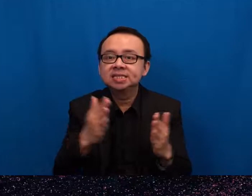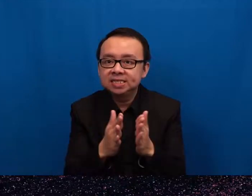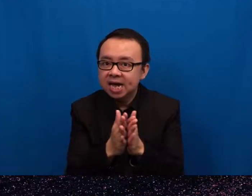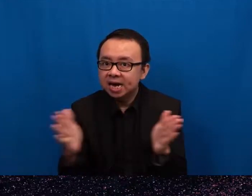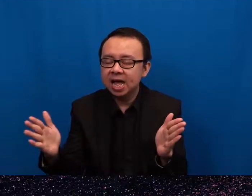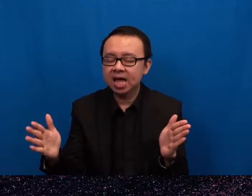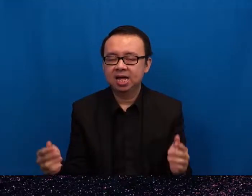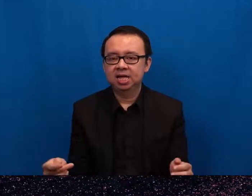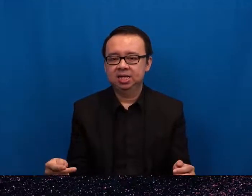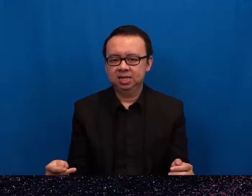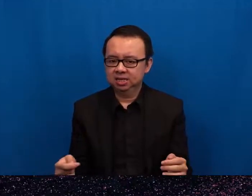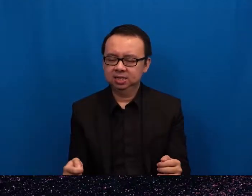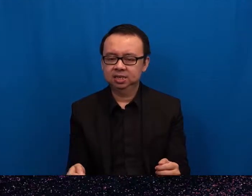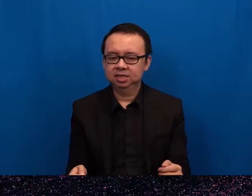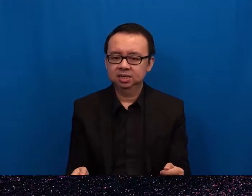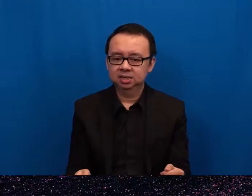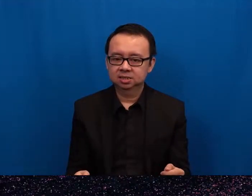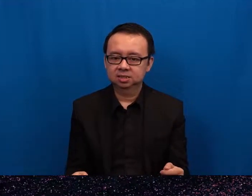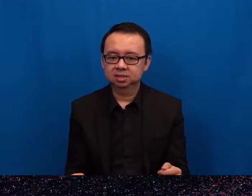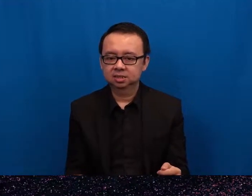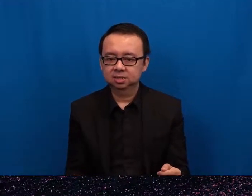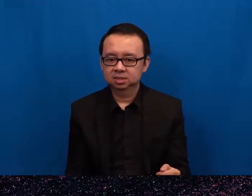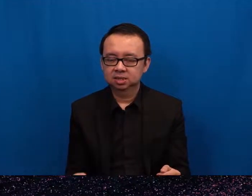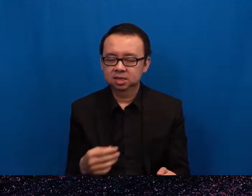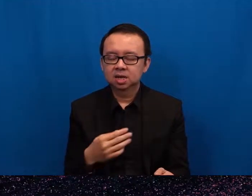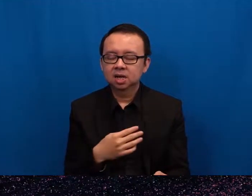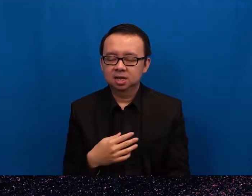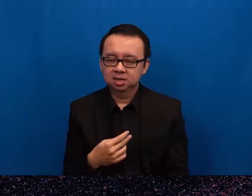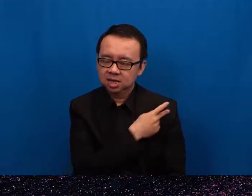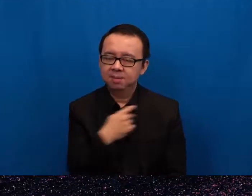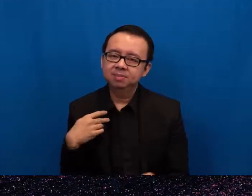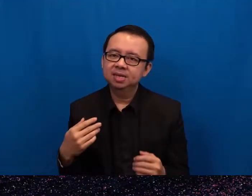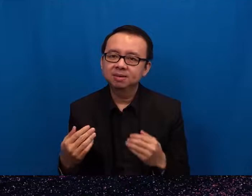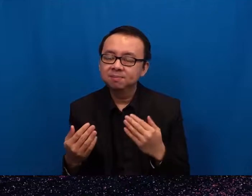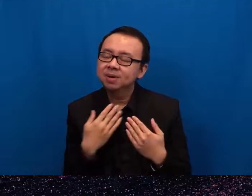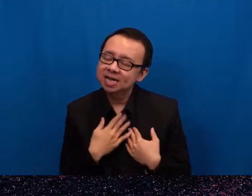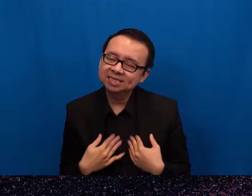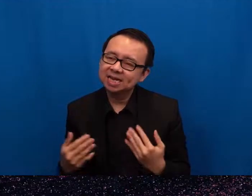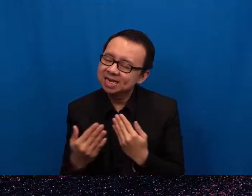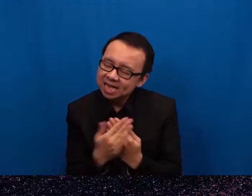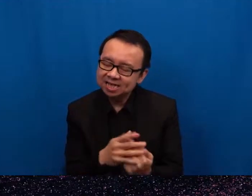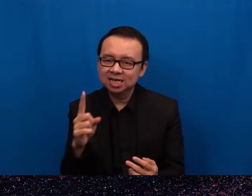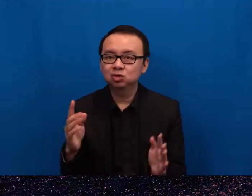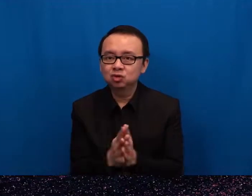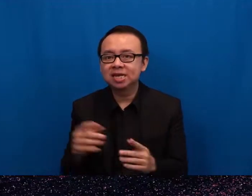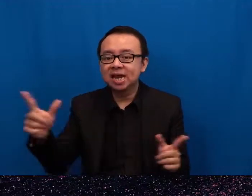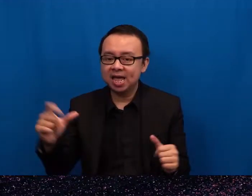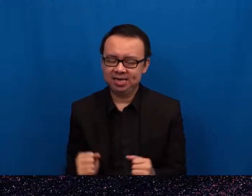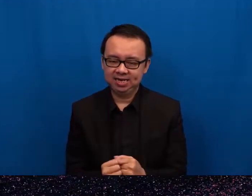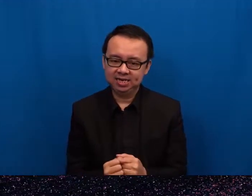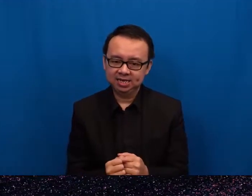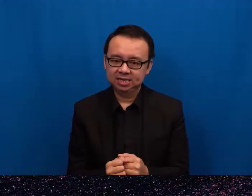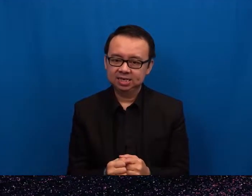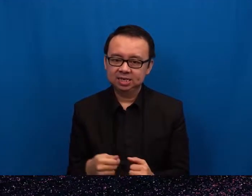you for making us feel so close to each other and to you. Bless Indonesians everywhere outside of our